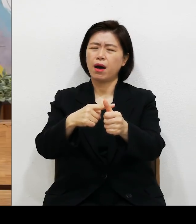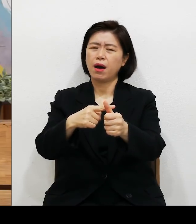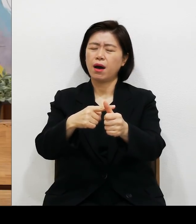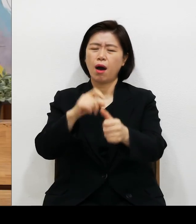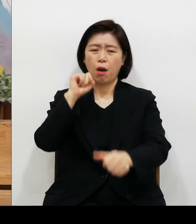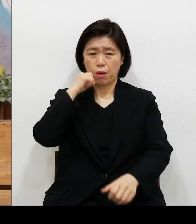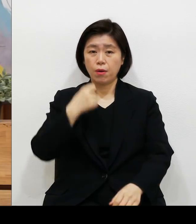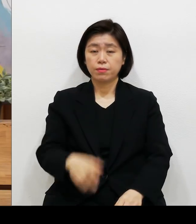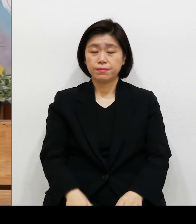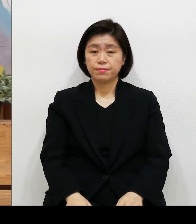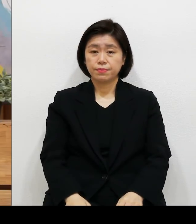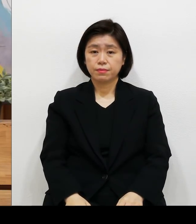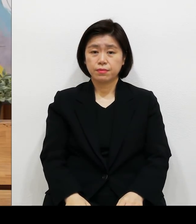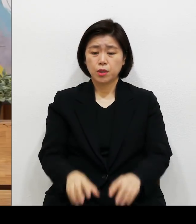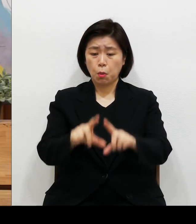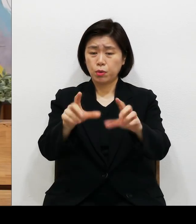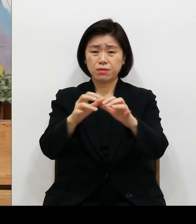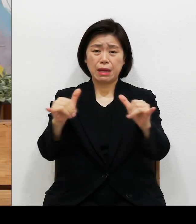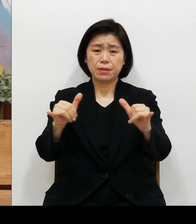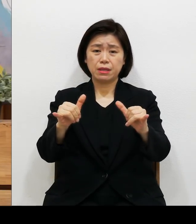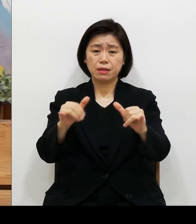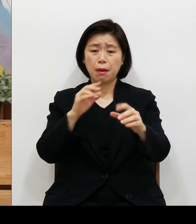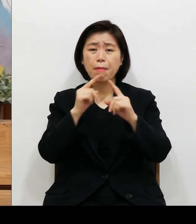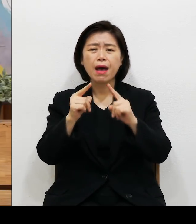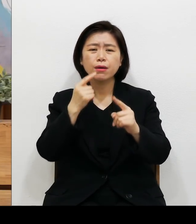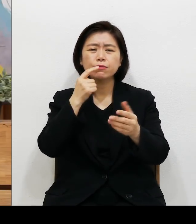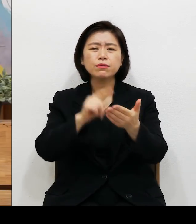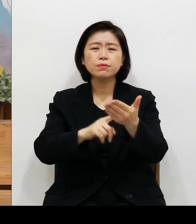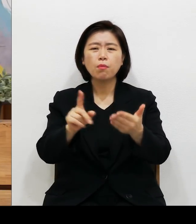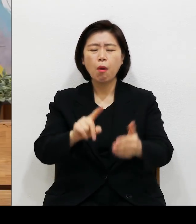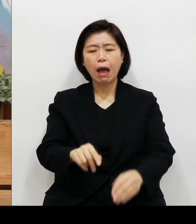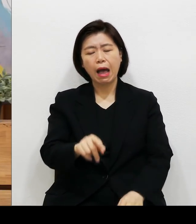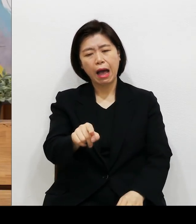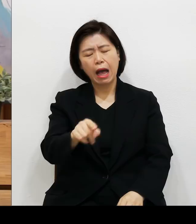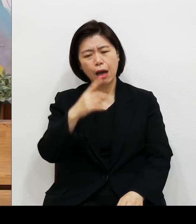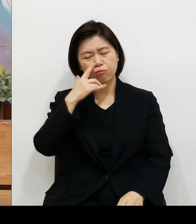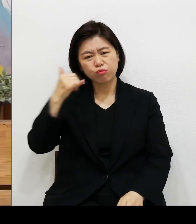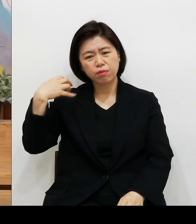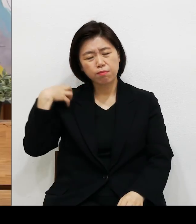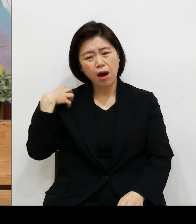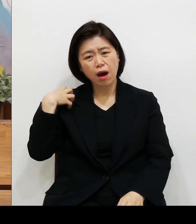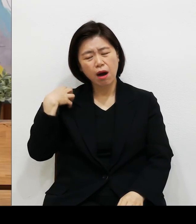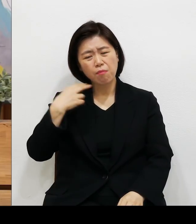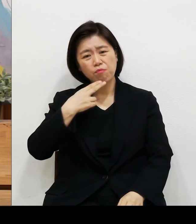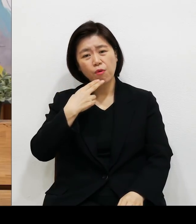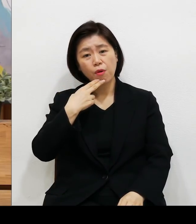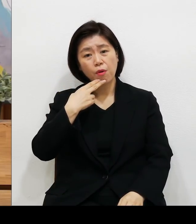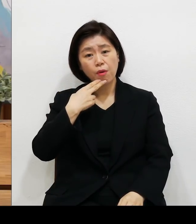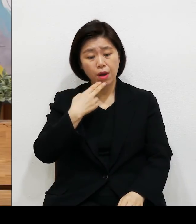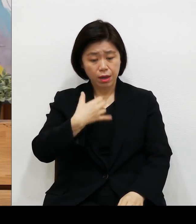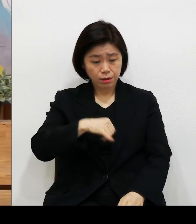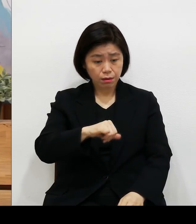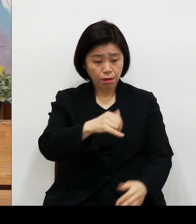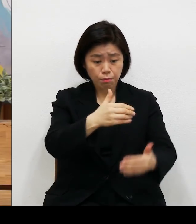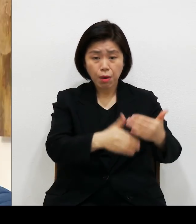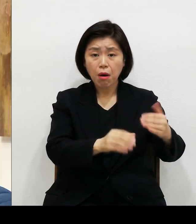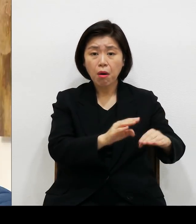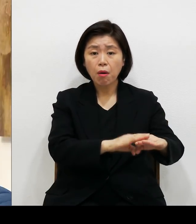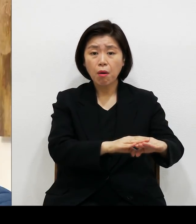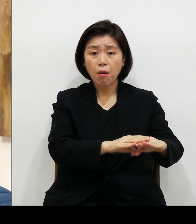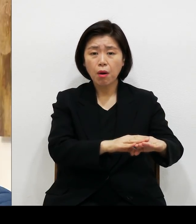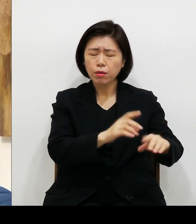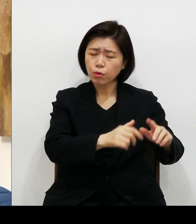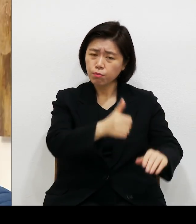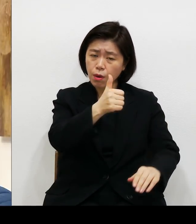가지 왜 저 네. 어린 것들을 저렇게 몹쓸 짓을 하고 같이 데리고 가냐라고 막 손가락질 하지만 하시지만 정작 그